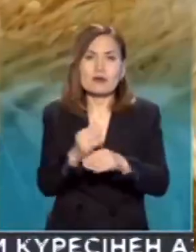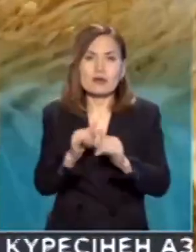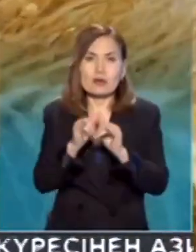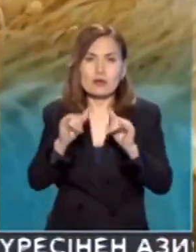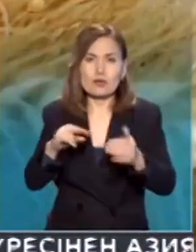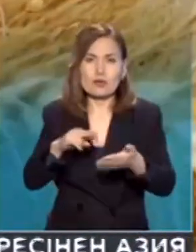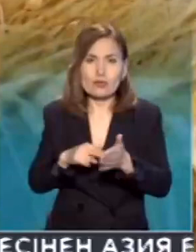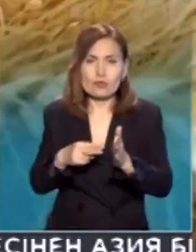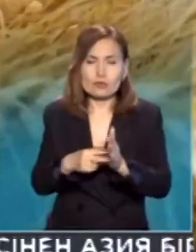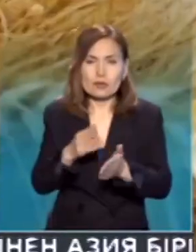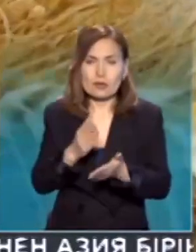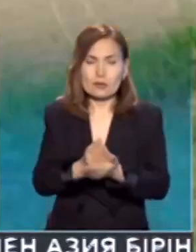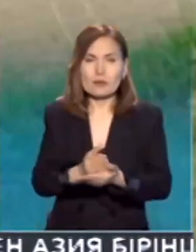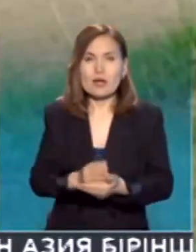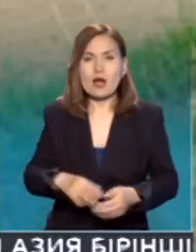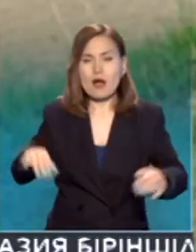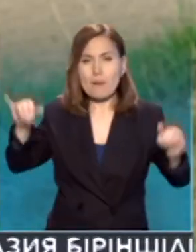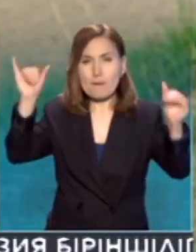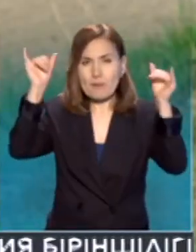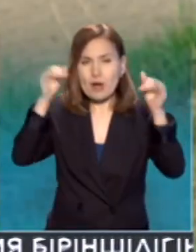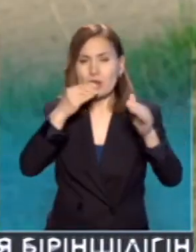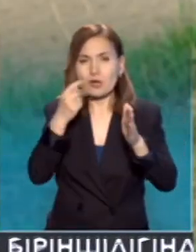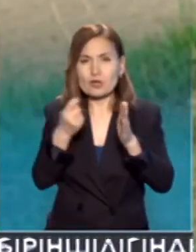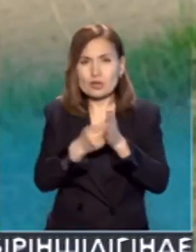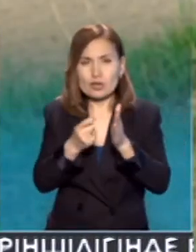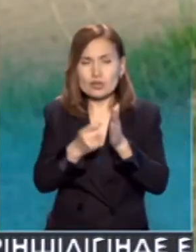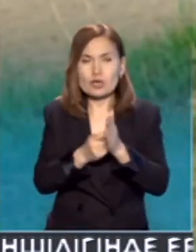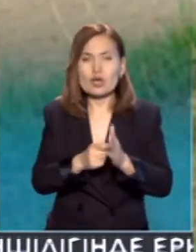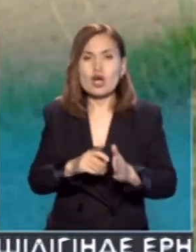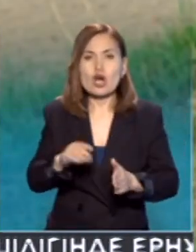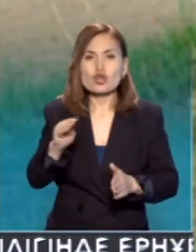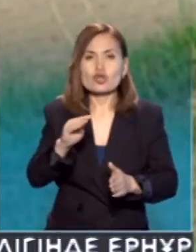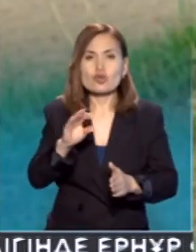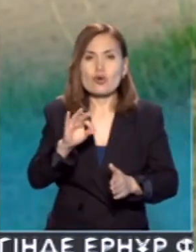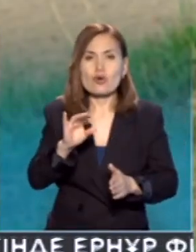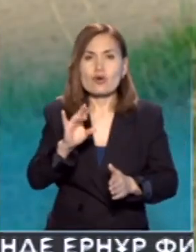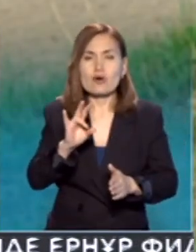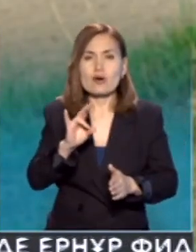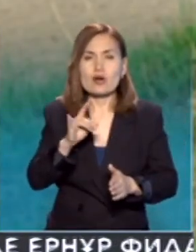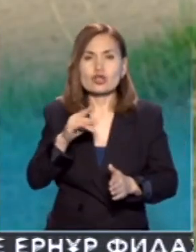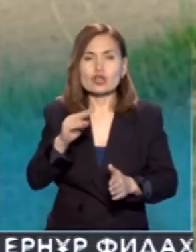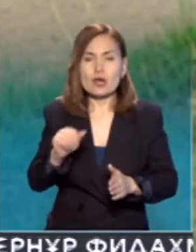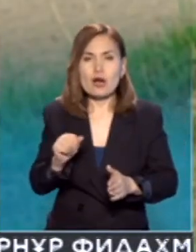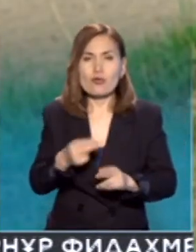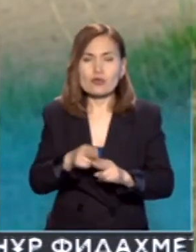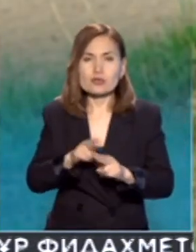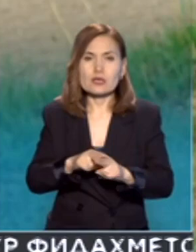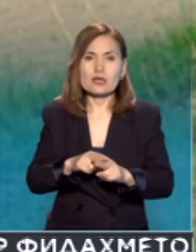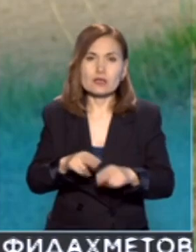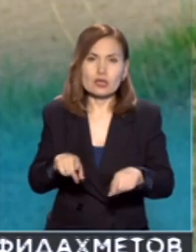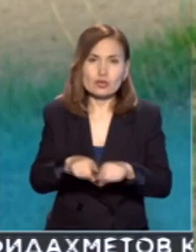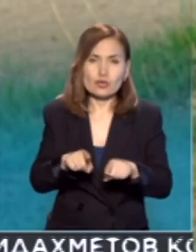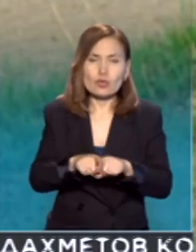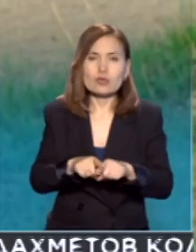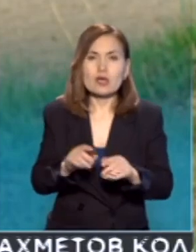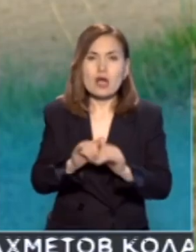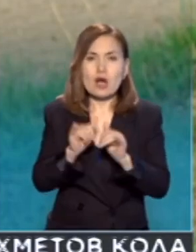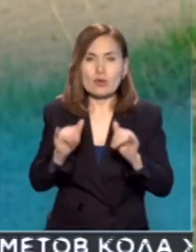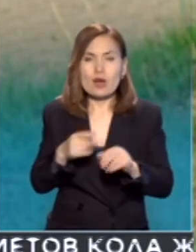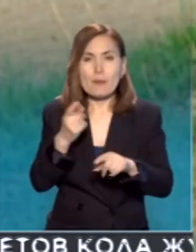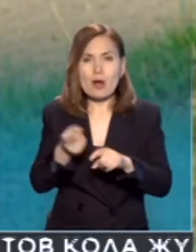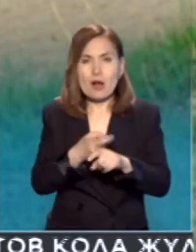ұлғайтып отыр. Мал азық дақылдардың ішінде жоңышқаның үлесін 3600 гектарға көбейіп отыр. Сонымен қатар картоп, көкөніс,